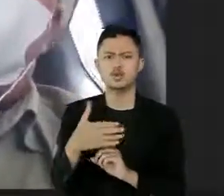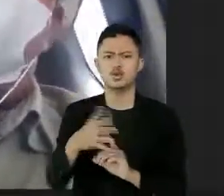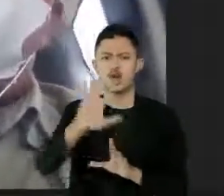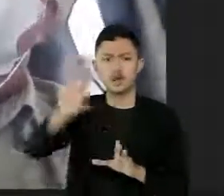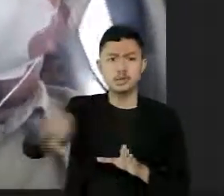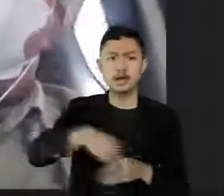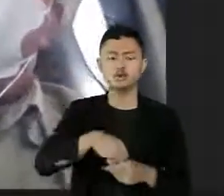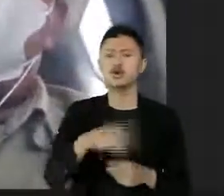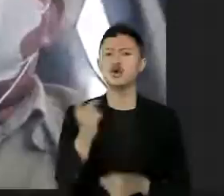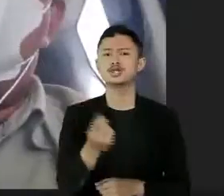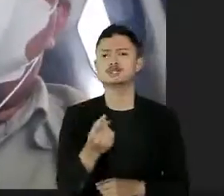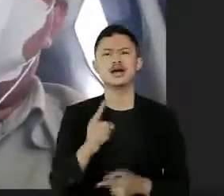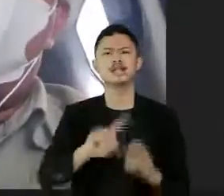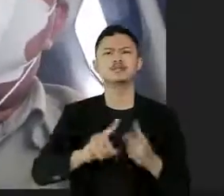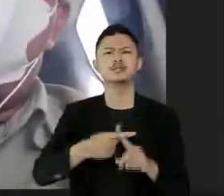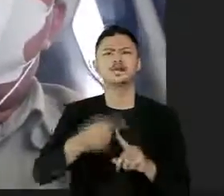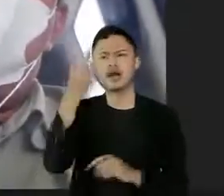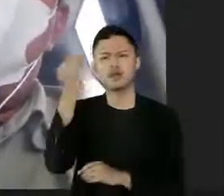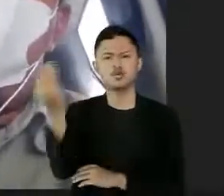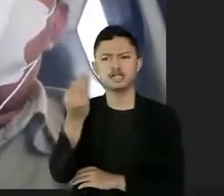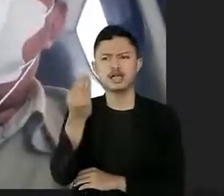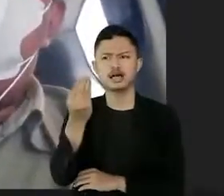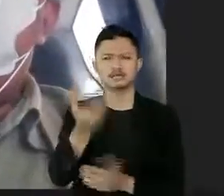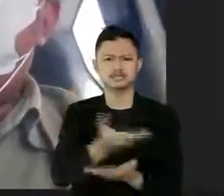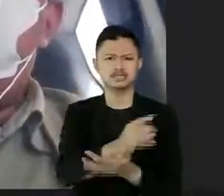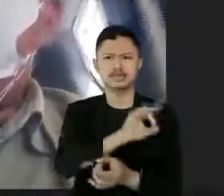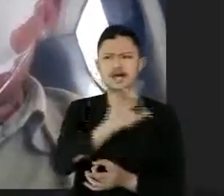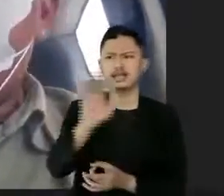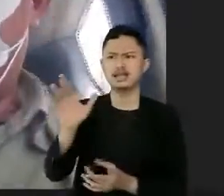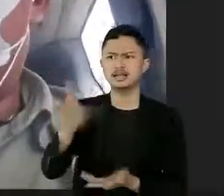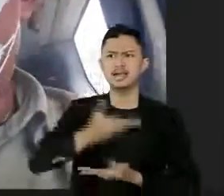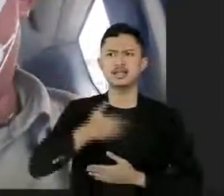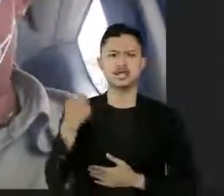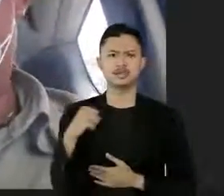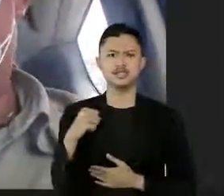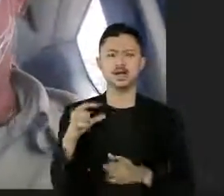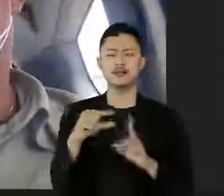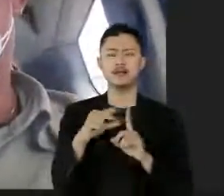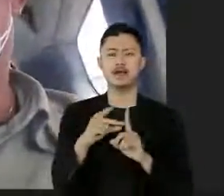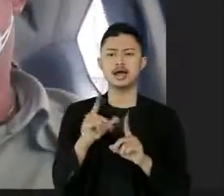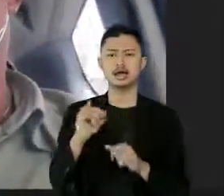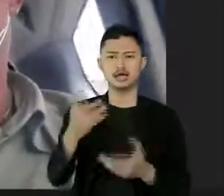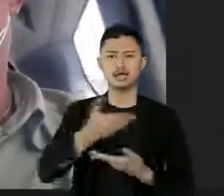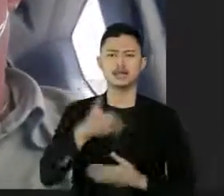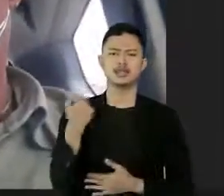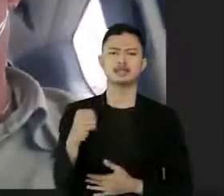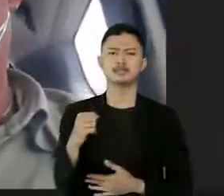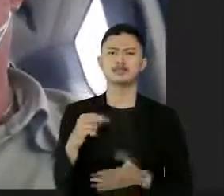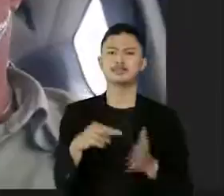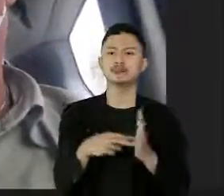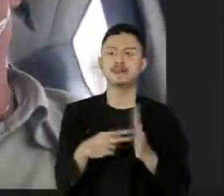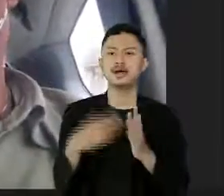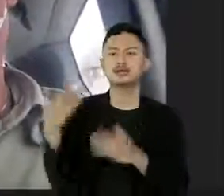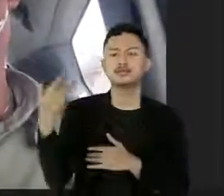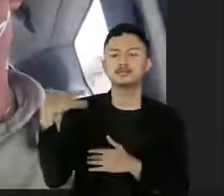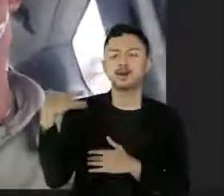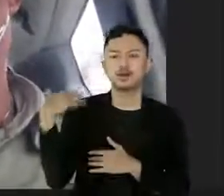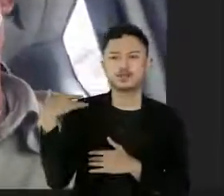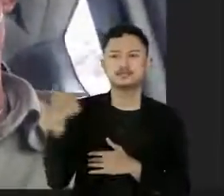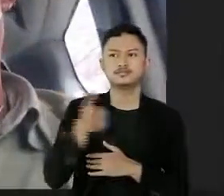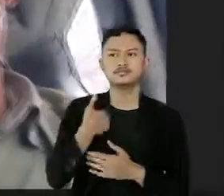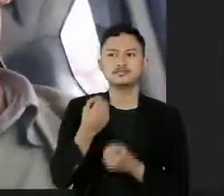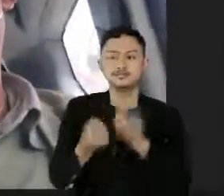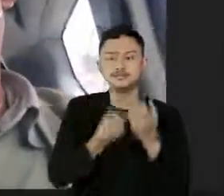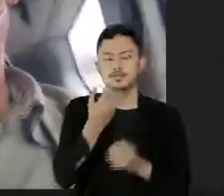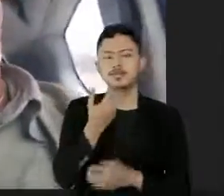dimasukkan peduli lindungi, teman-teman desa wisata bisa nggak dapat semua tuh. PHRI anggotanya juga bisa nggak dapat juga kalau itu. Jadi tolong saya